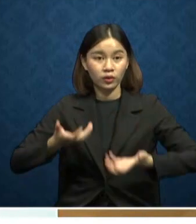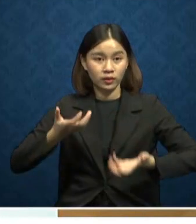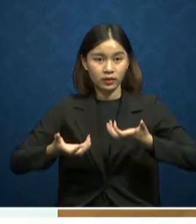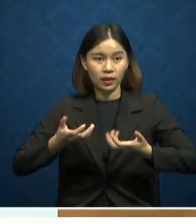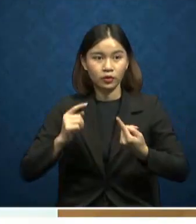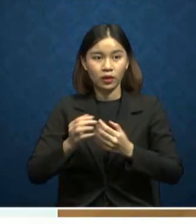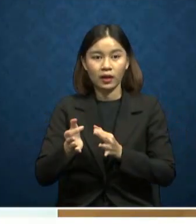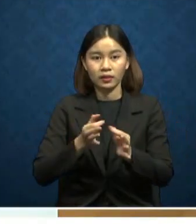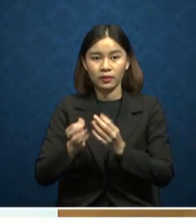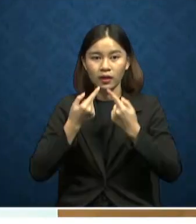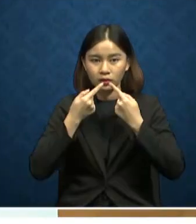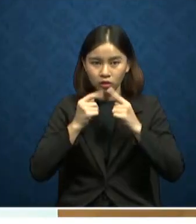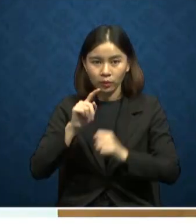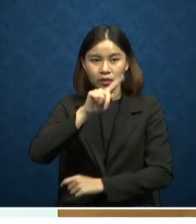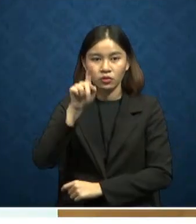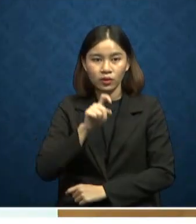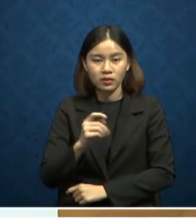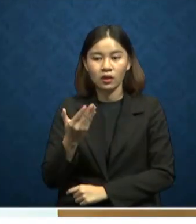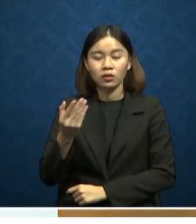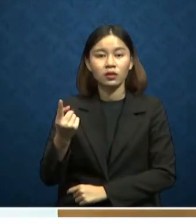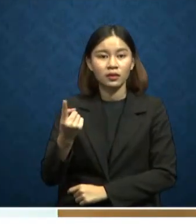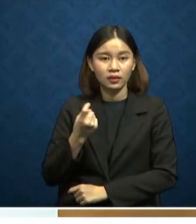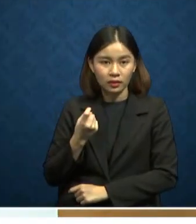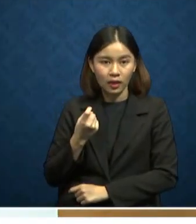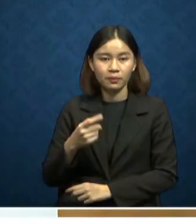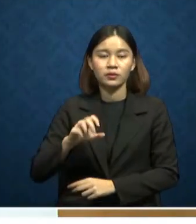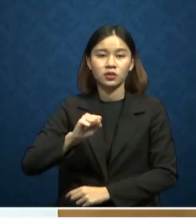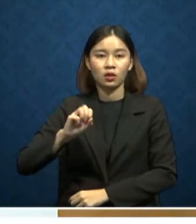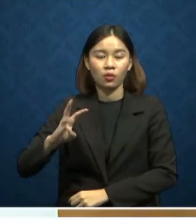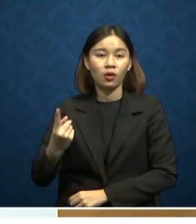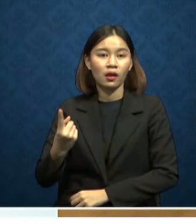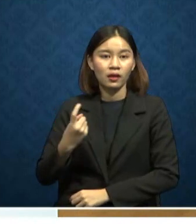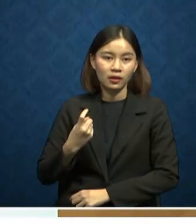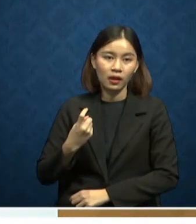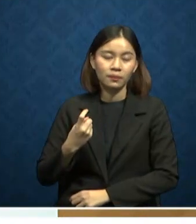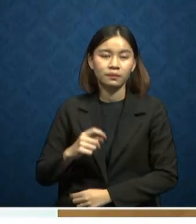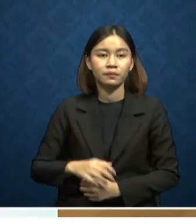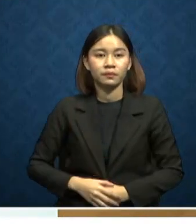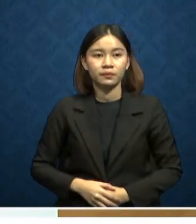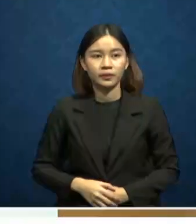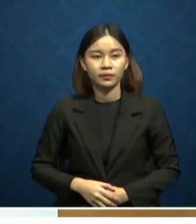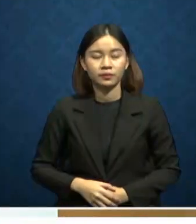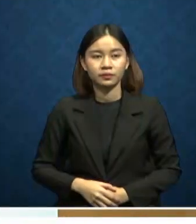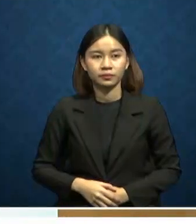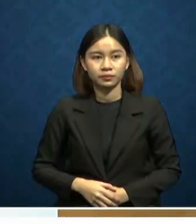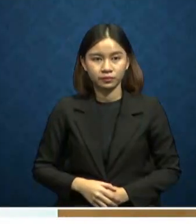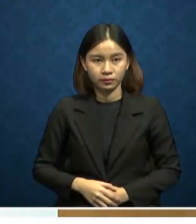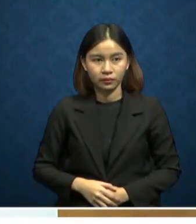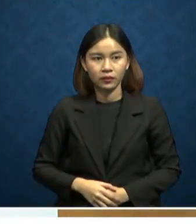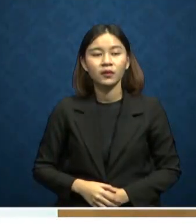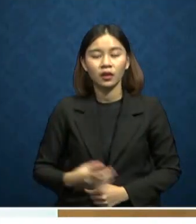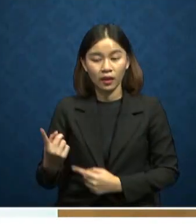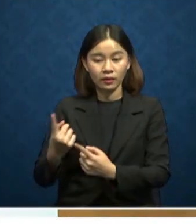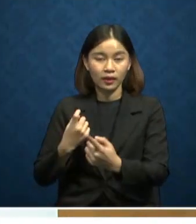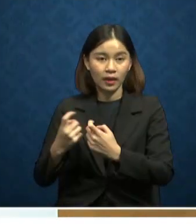อนุญาตนำเรียนตอบข้อสงสัยของท่านวุฒิสมาชิกที่ทรงเกียรติที่กรุณาได้